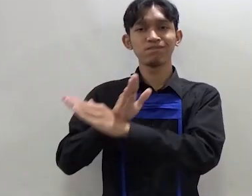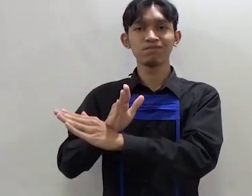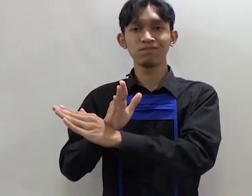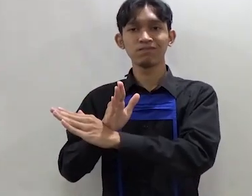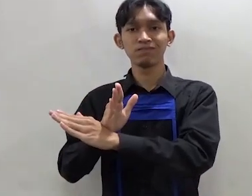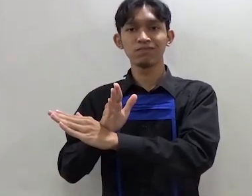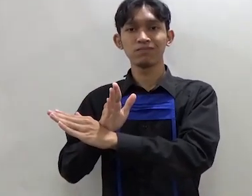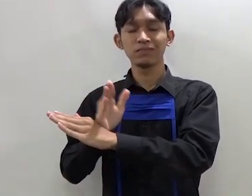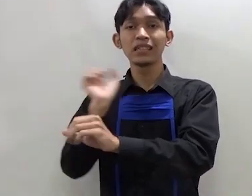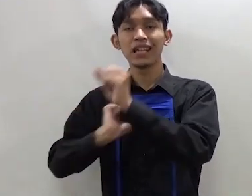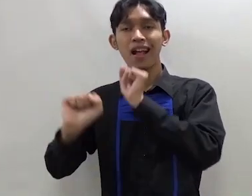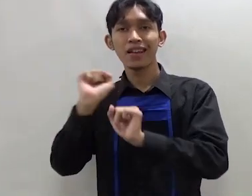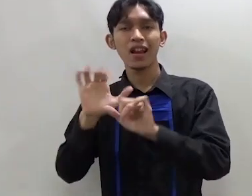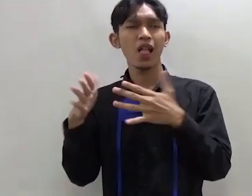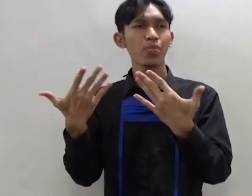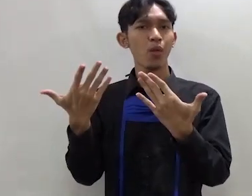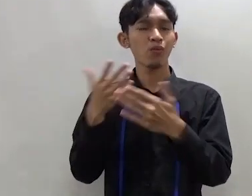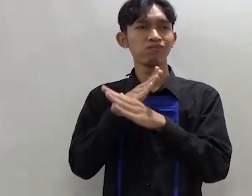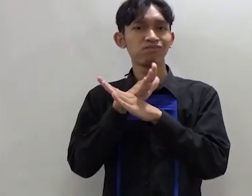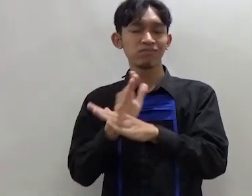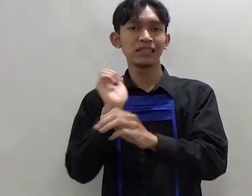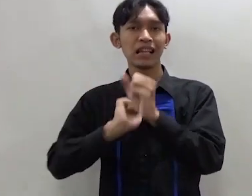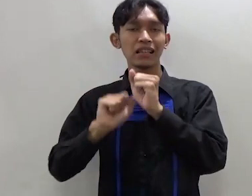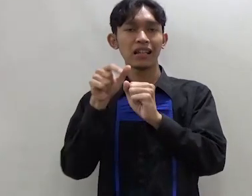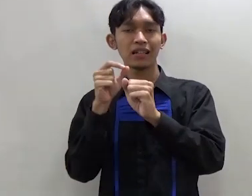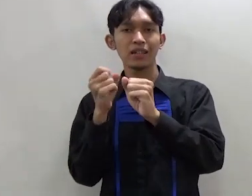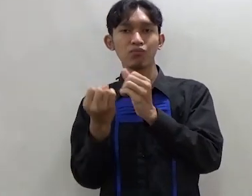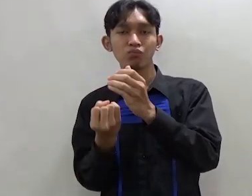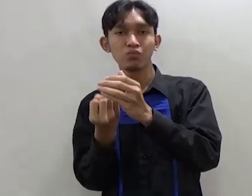kira itu informasi yang bisa saya sampaikan pada kesempatan ini. Terima kasih atas perhatiannya.